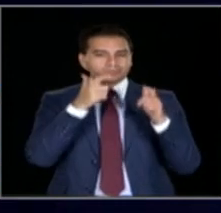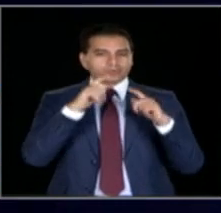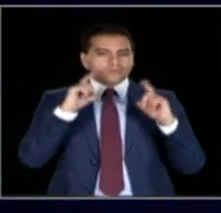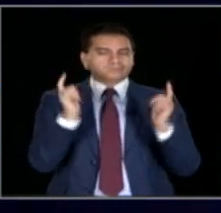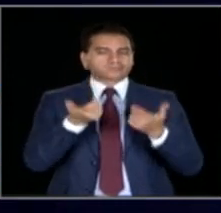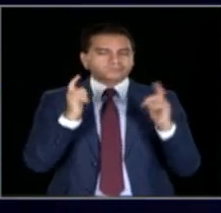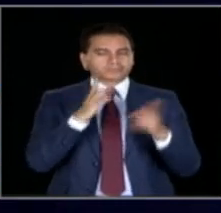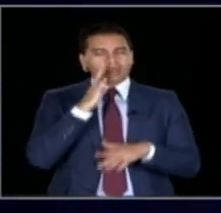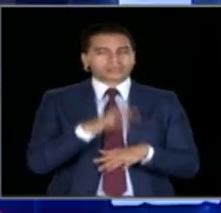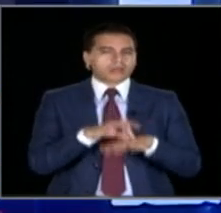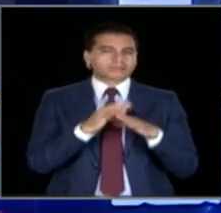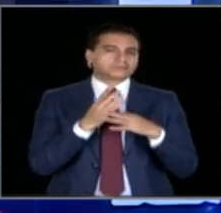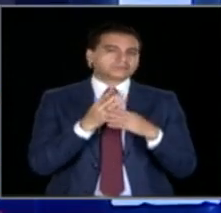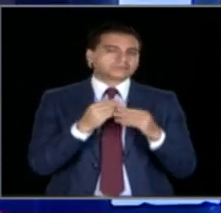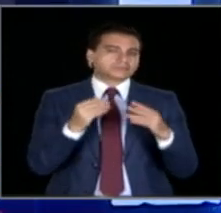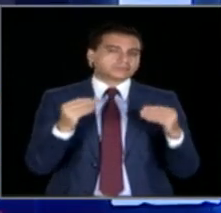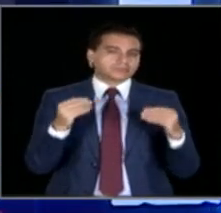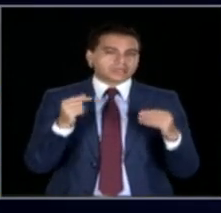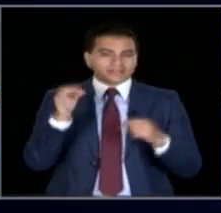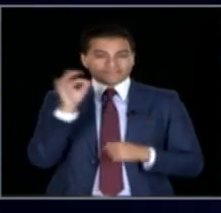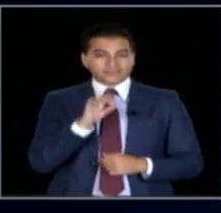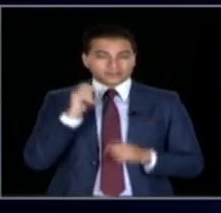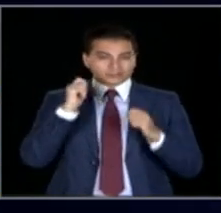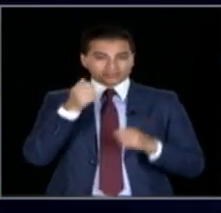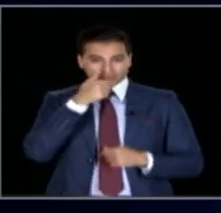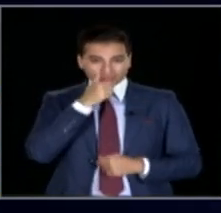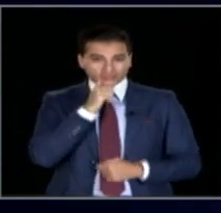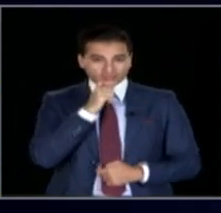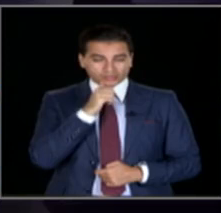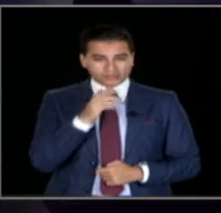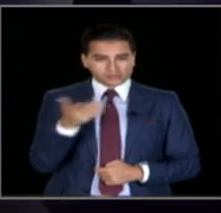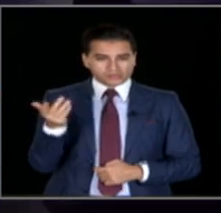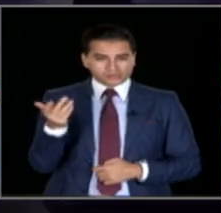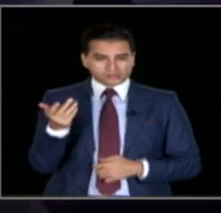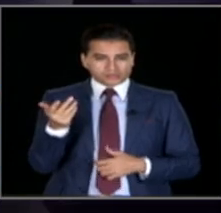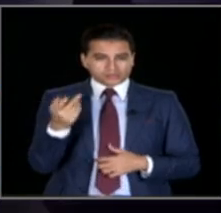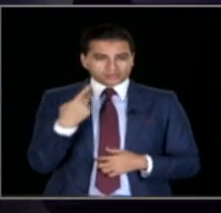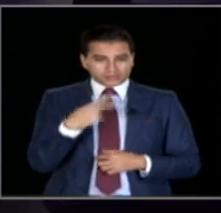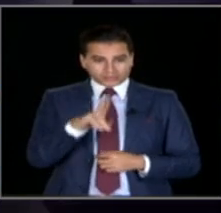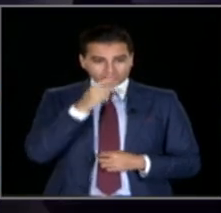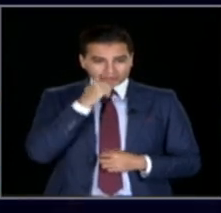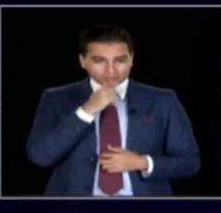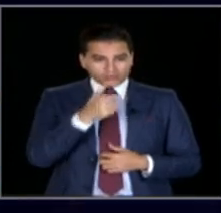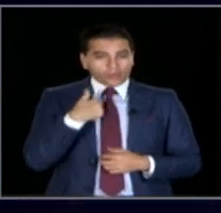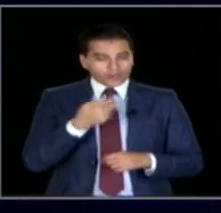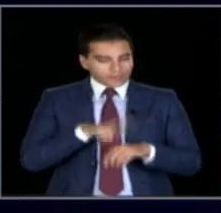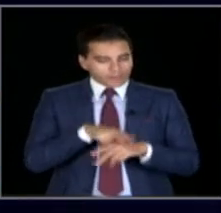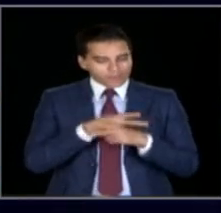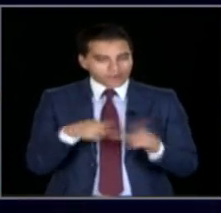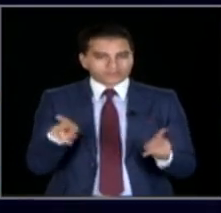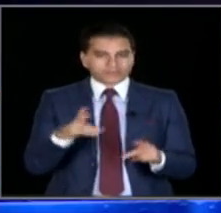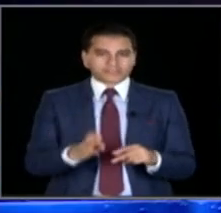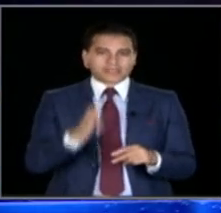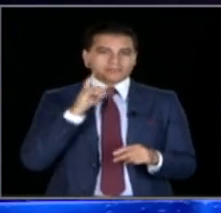واعتقلوا كتير منهم. الصين. محمد دورة موافق؟ ايوه. موافق؟ ايوه. وانا كمان موافق.